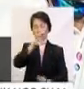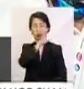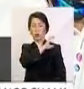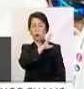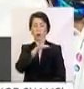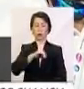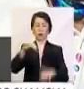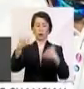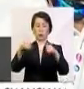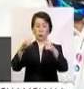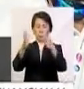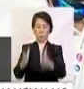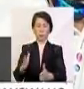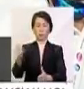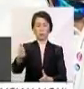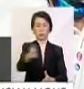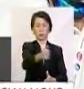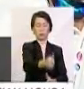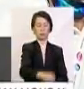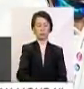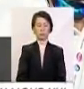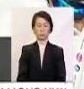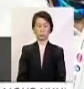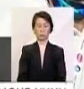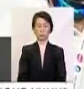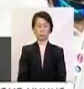juga atlet masing-masing.